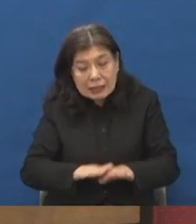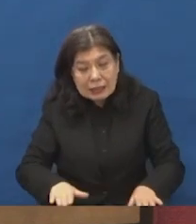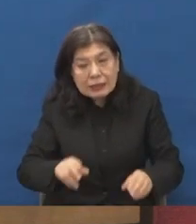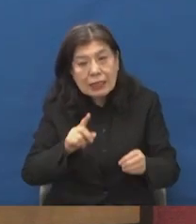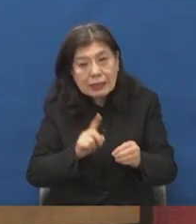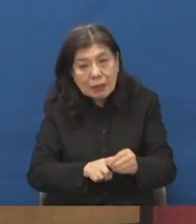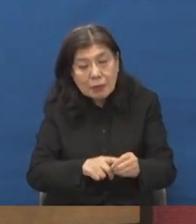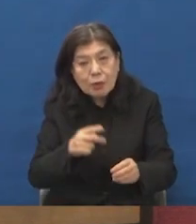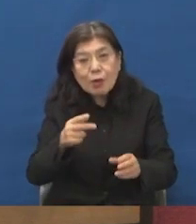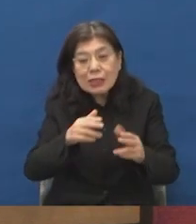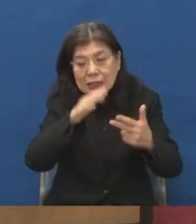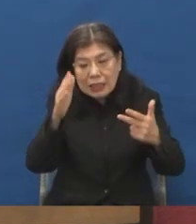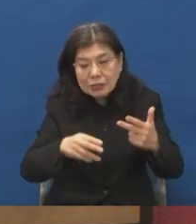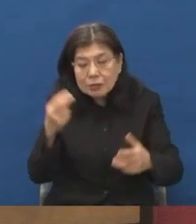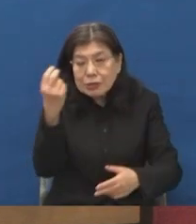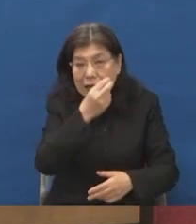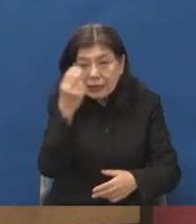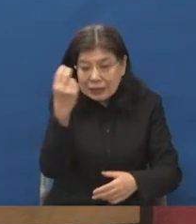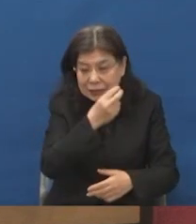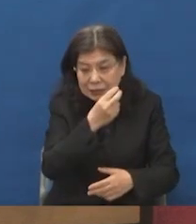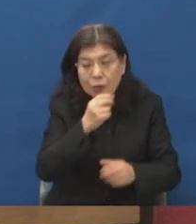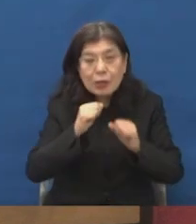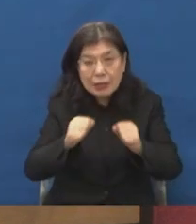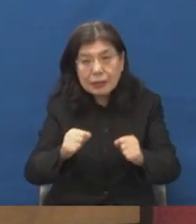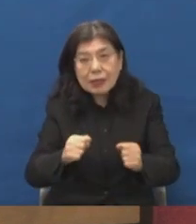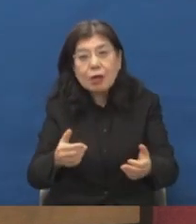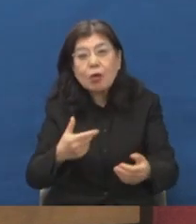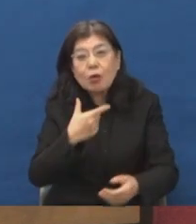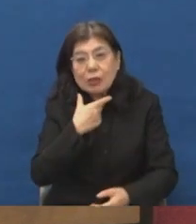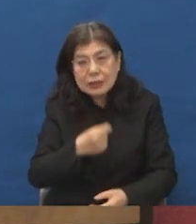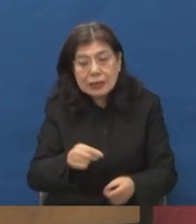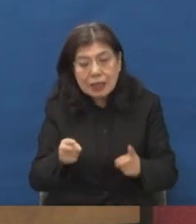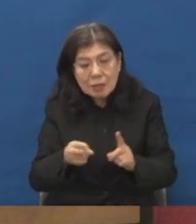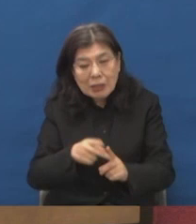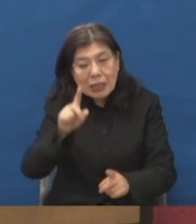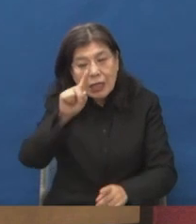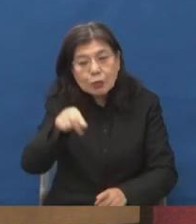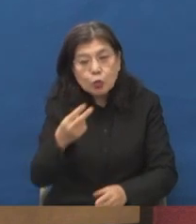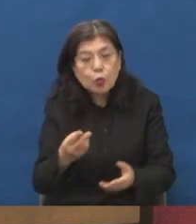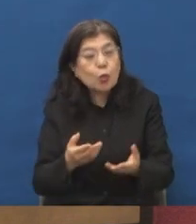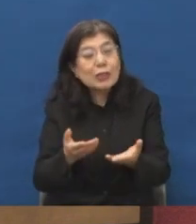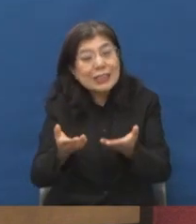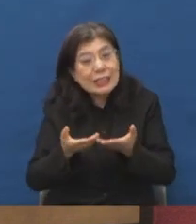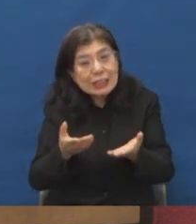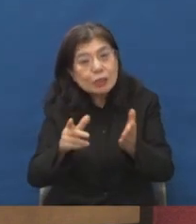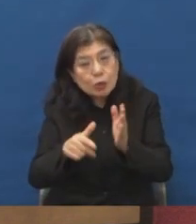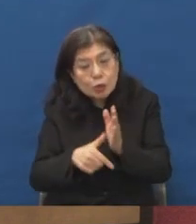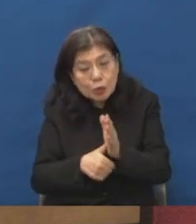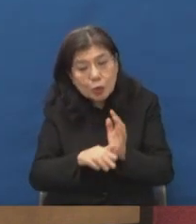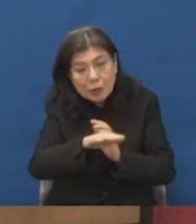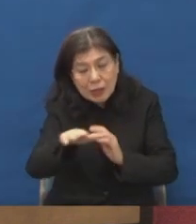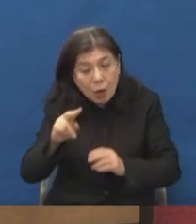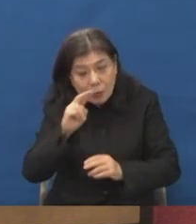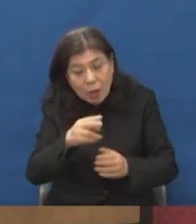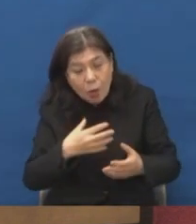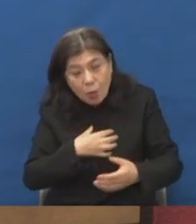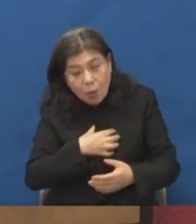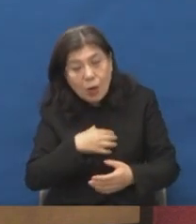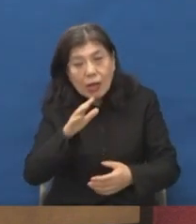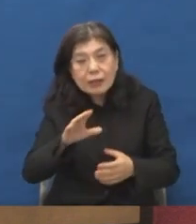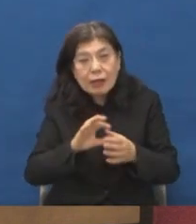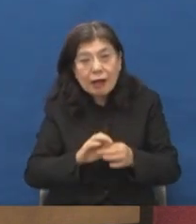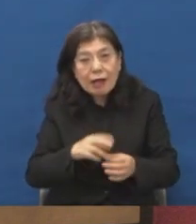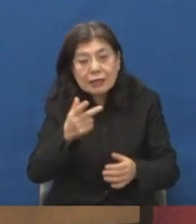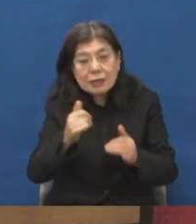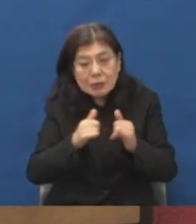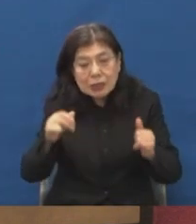時に、能登半島地震後の状況は京都市民の目の当たりしたところでもあり、これを機にますます市民のご理解とご